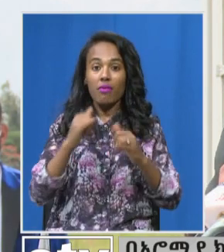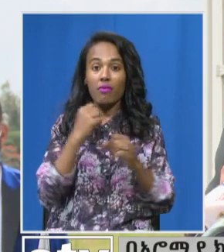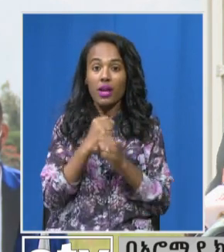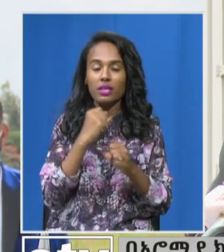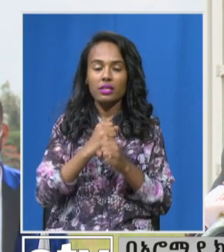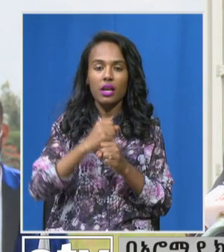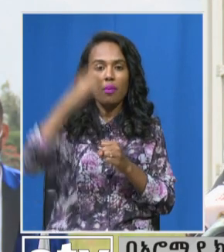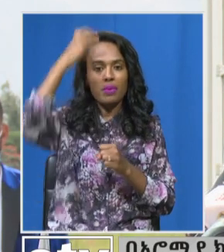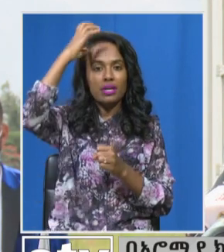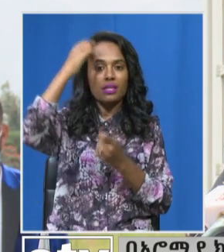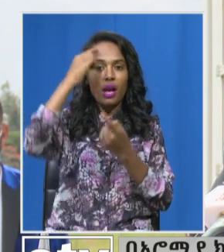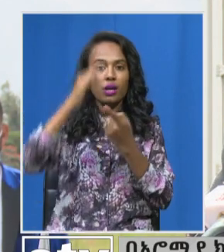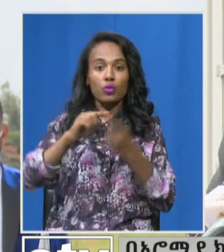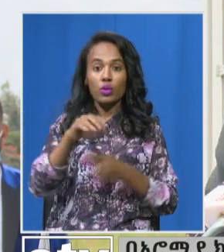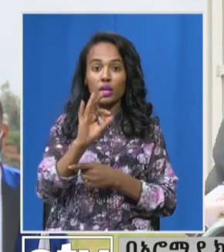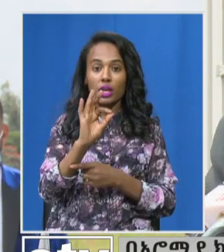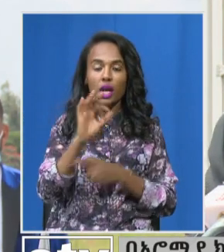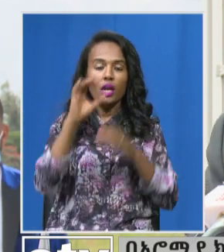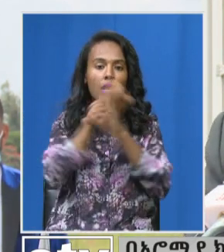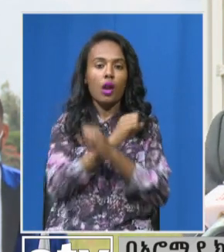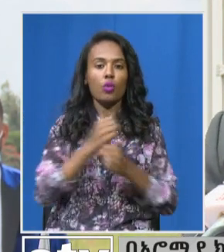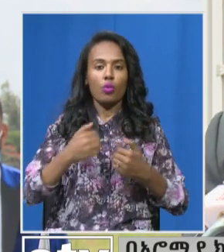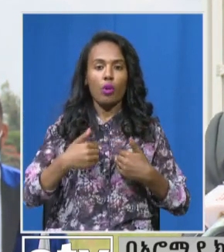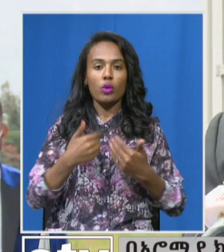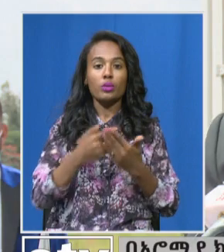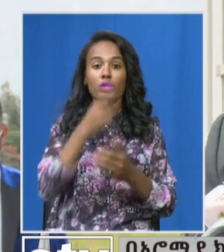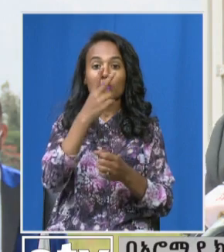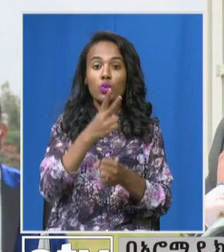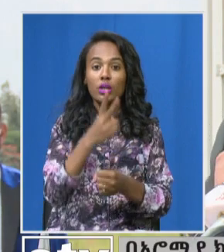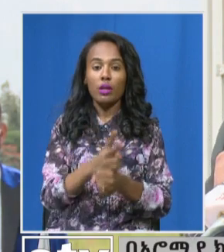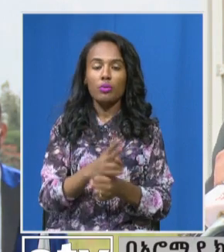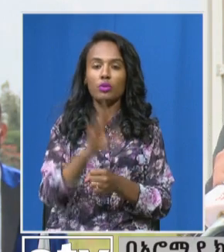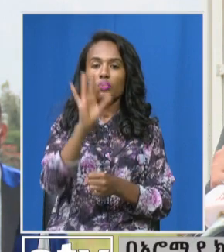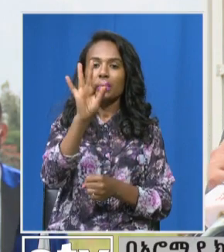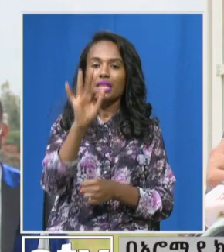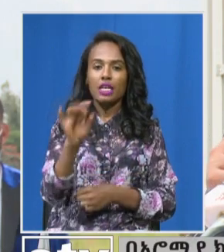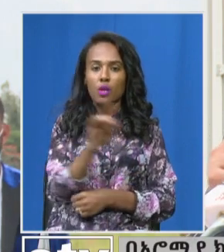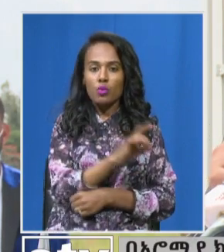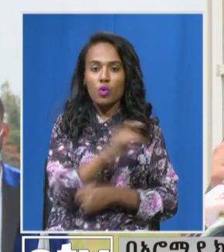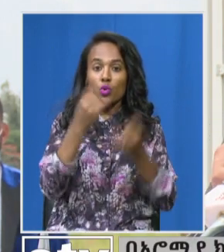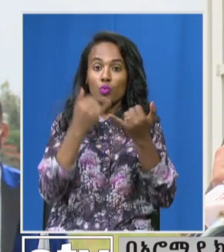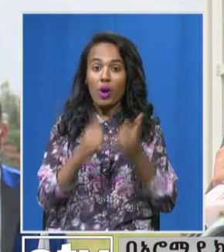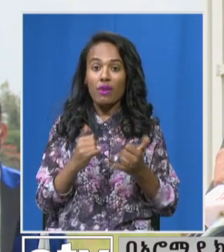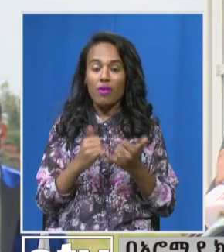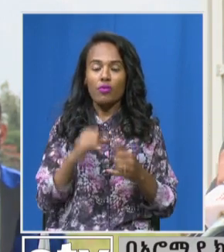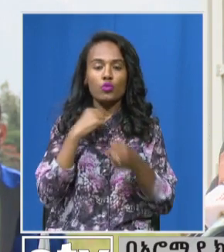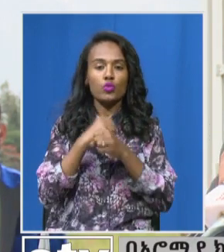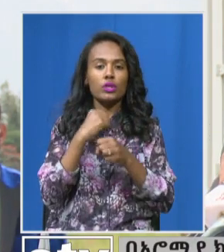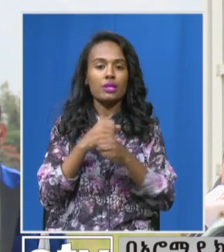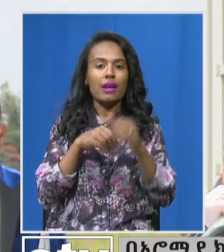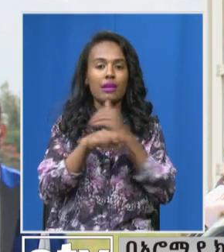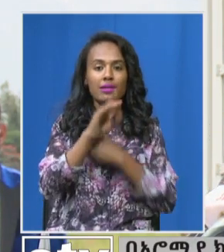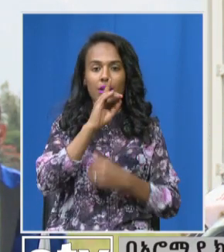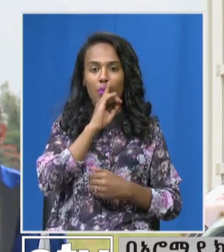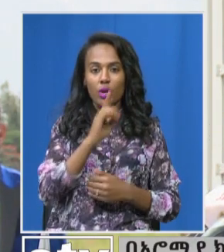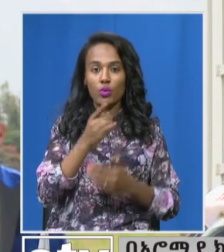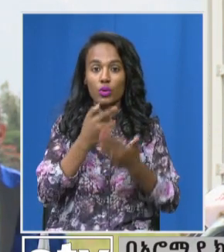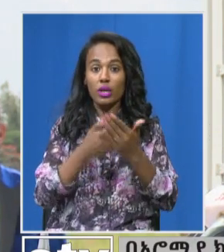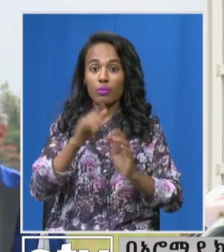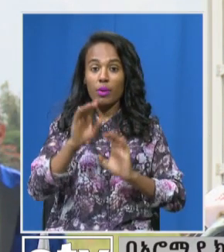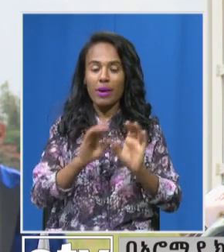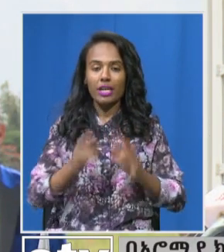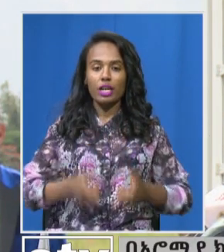መንግስት አቅዶ እየሰራ ይገኛል። ያለቁም አሉ። በዚህ ሁለት አመትም 9 የሚሆኑ ንዑስ ማከፋፈያዎች ወደ ስራ ያስገባን ነው። ይህን